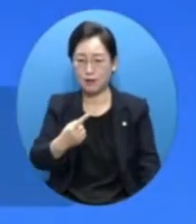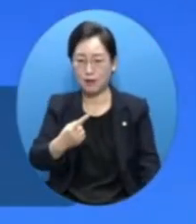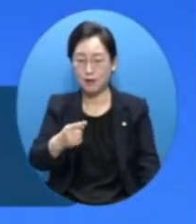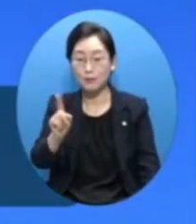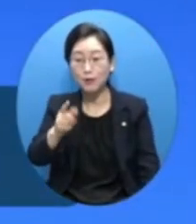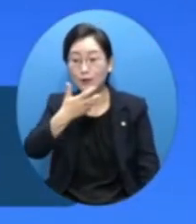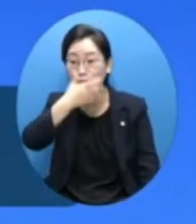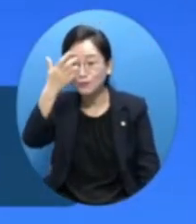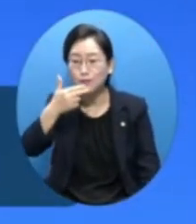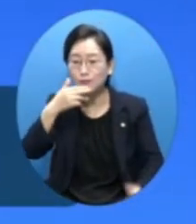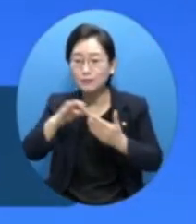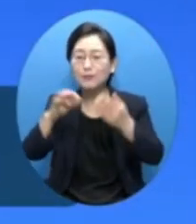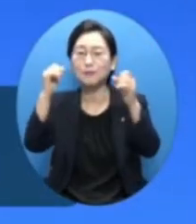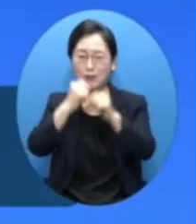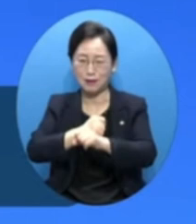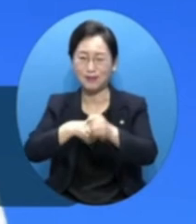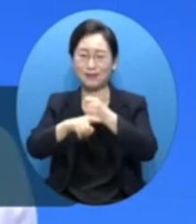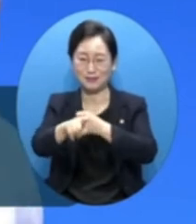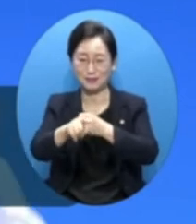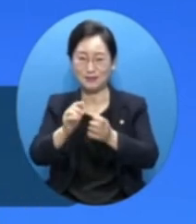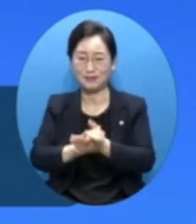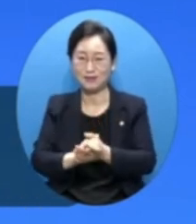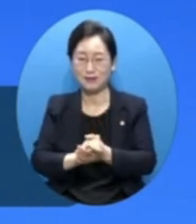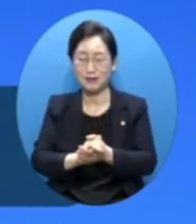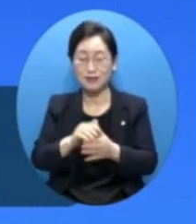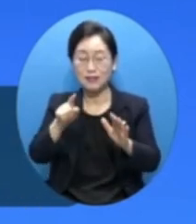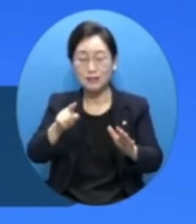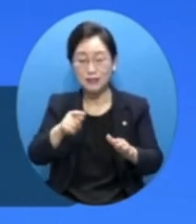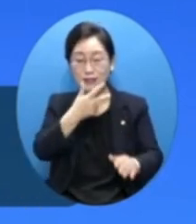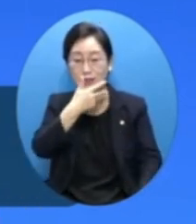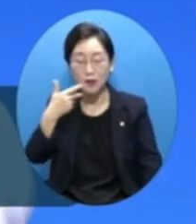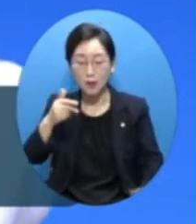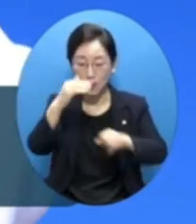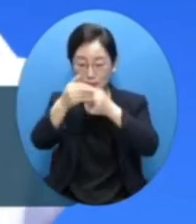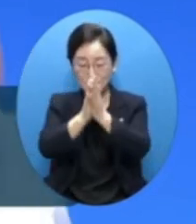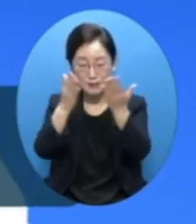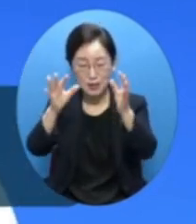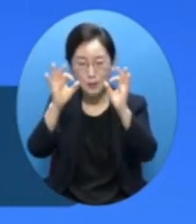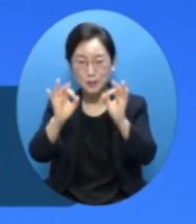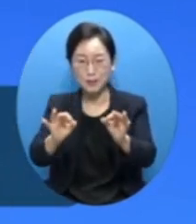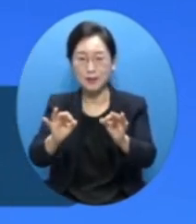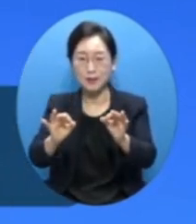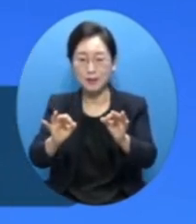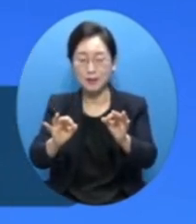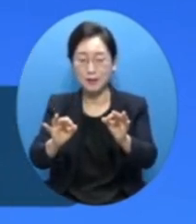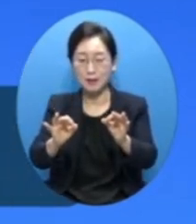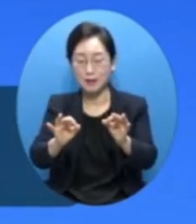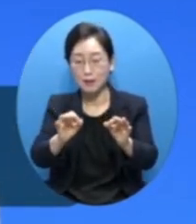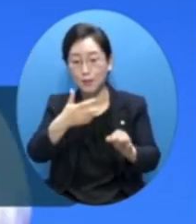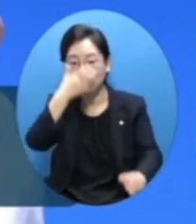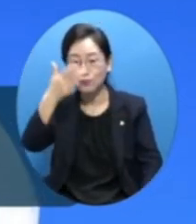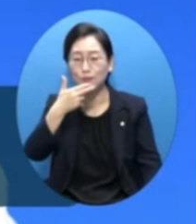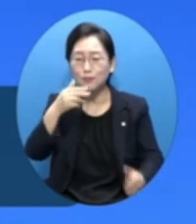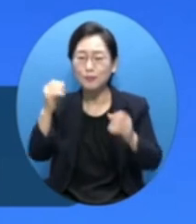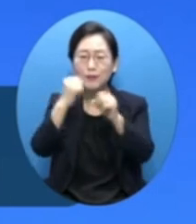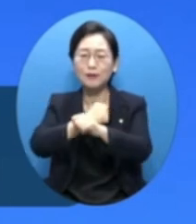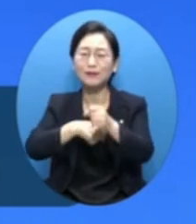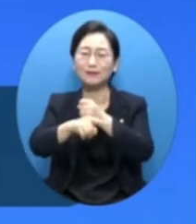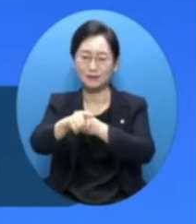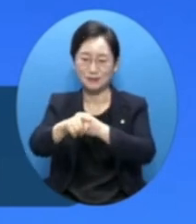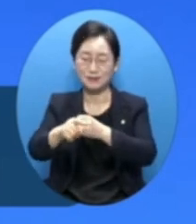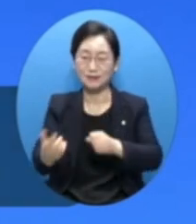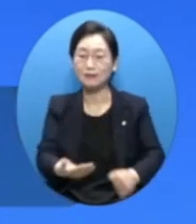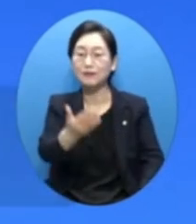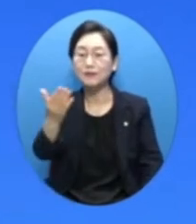백성은 망한다고 되어 있습니다. 원본에 Where there is no vision, the people perish라고 되어 있습니다. 꿈이 없는 백성은 망한다는 것입니다.